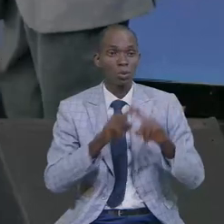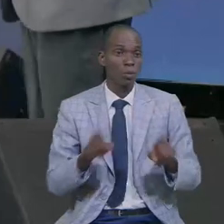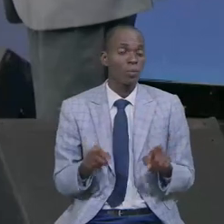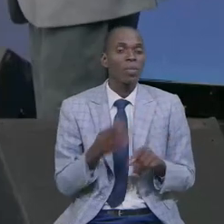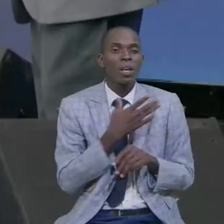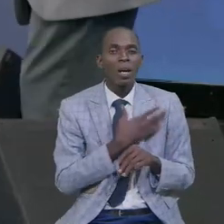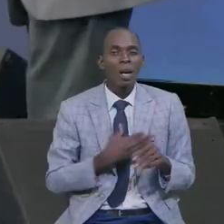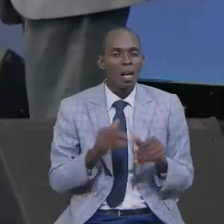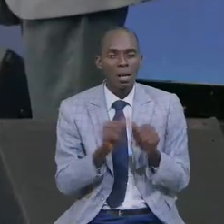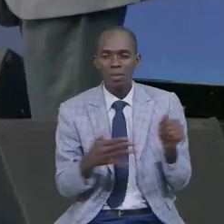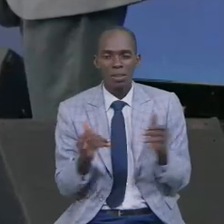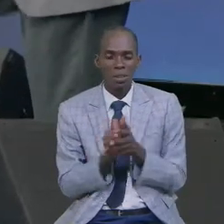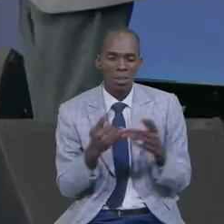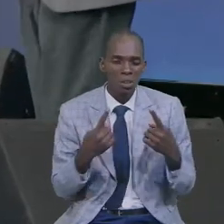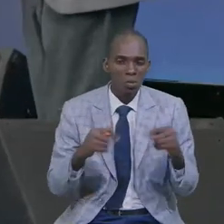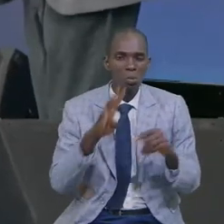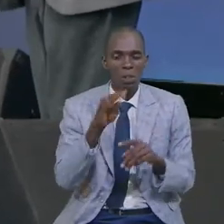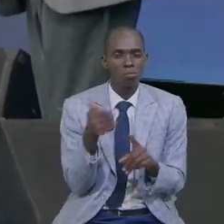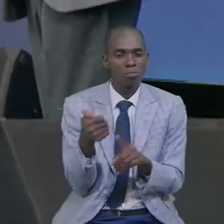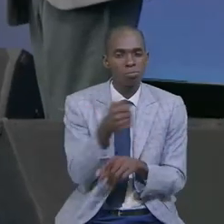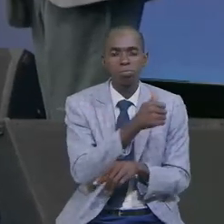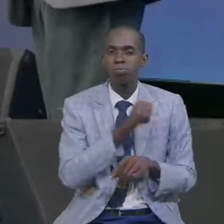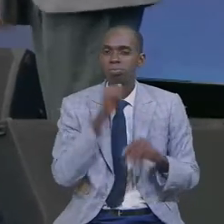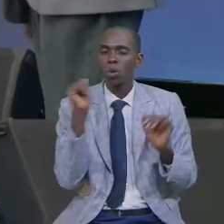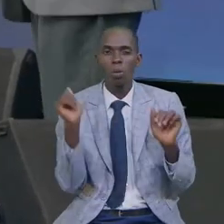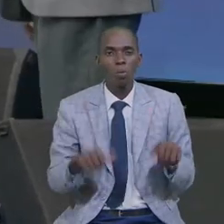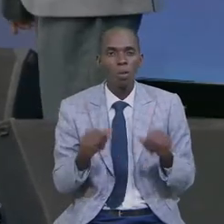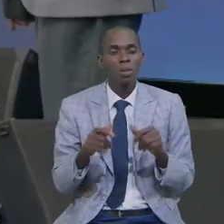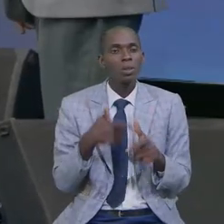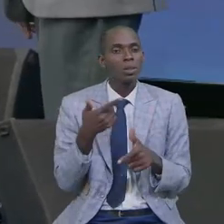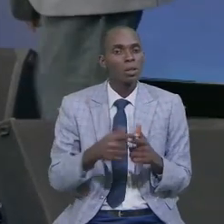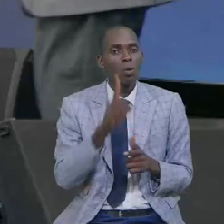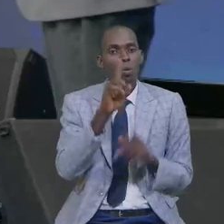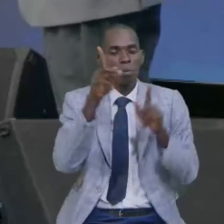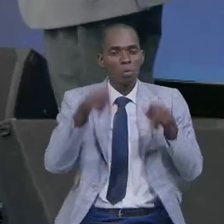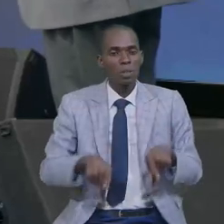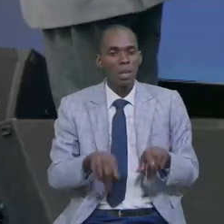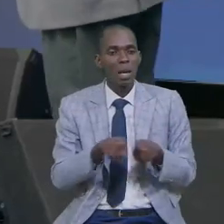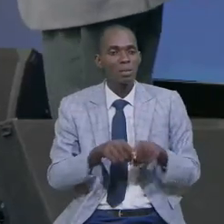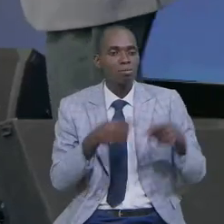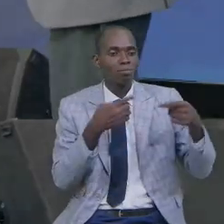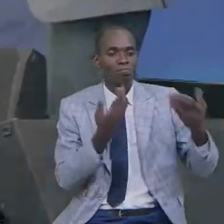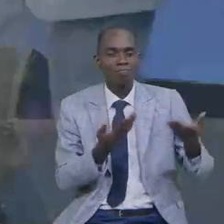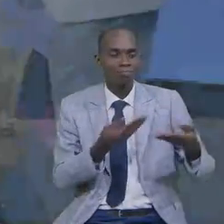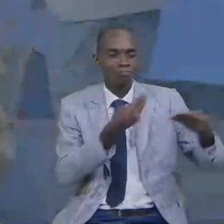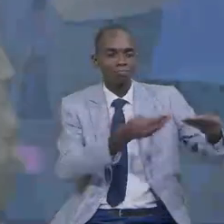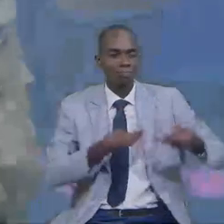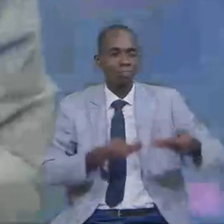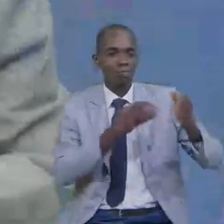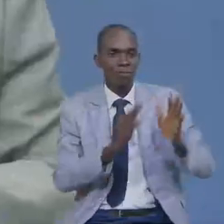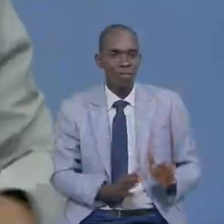d'eux-mêmes, ça ne marche pas. Maintenant, un médiateur vient et il tient la main de